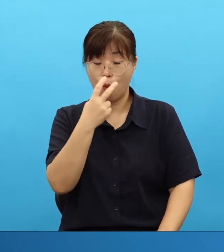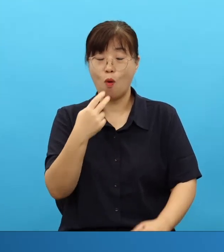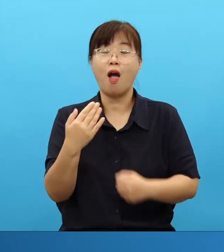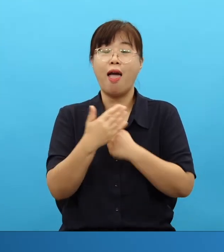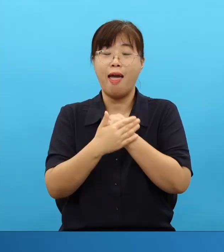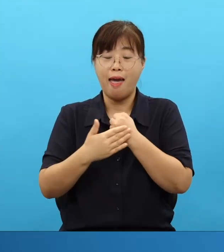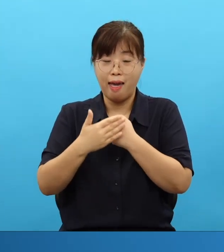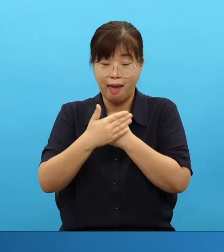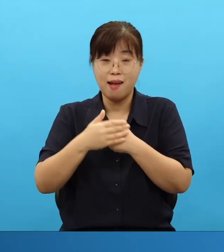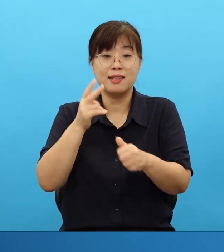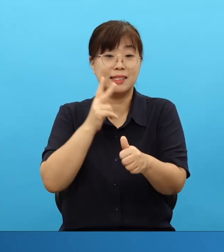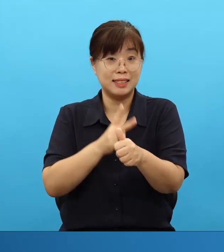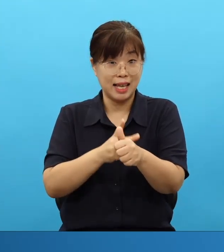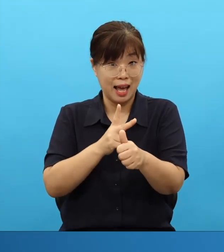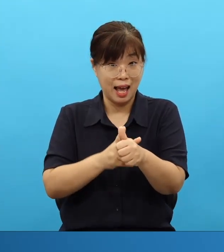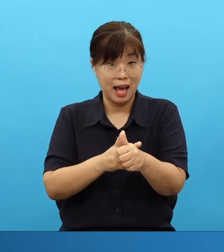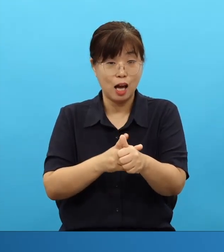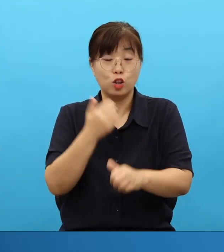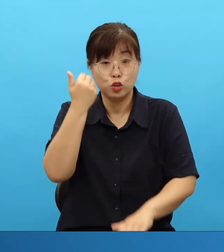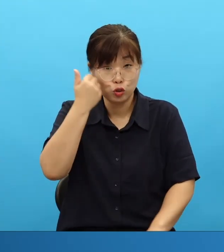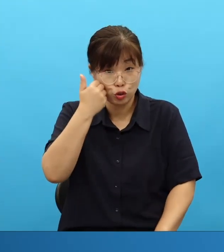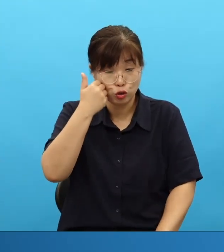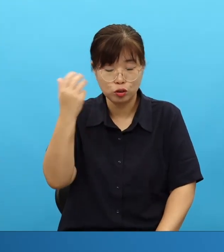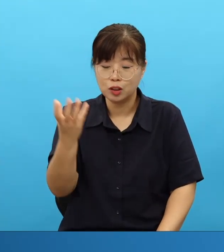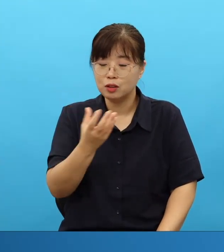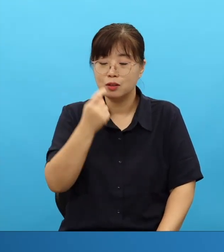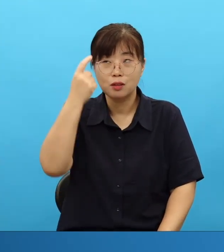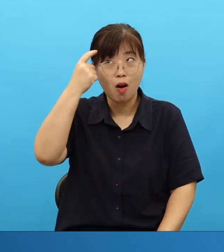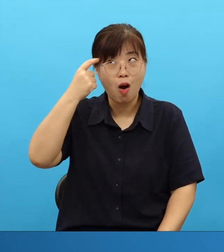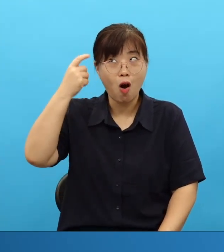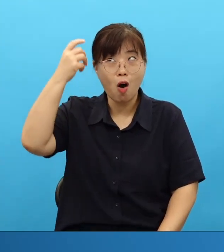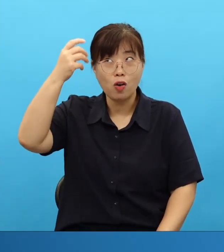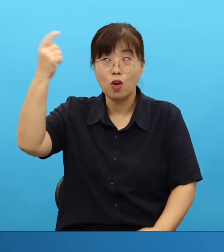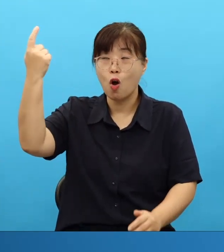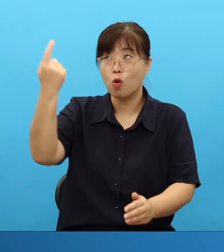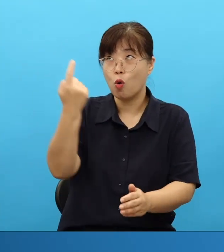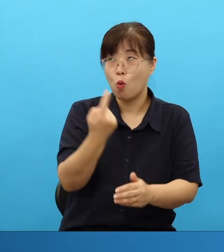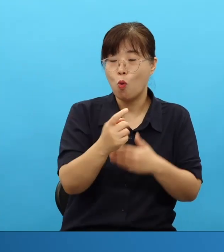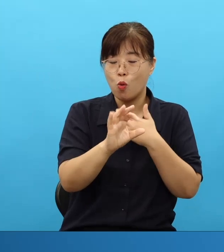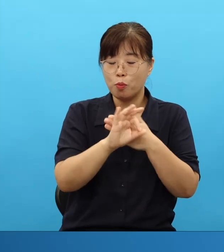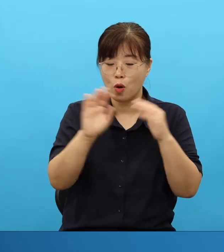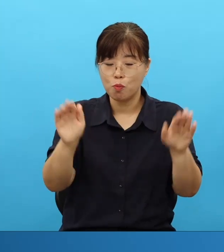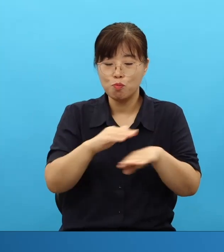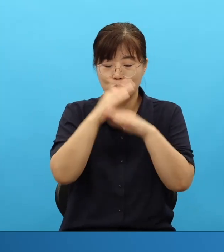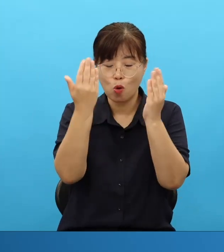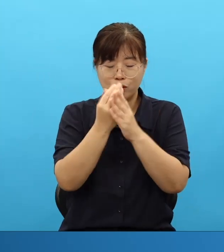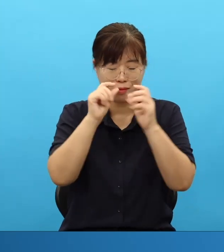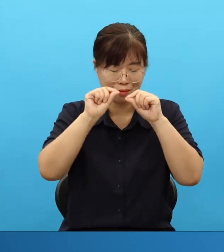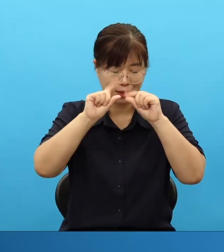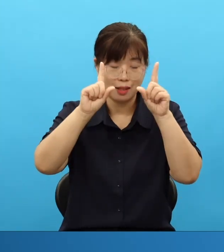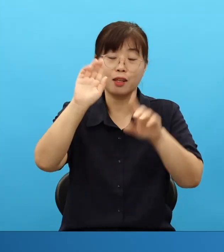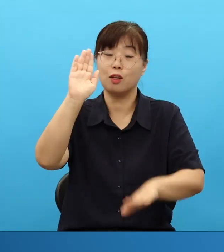예님 그죠 그 언약 잡고 4일 안 하나님 나라을